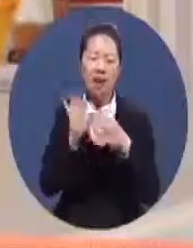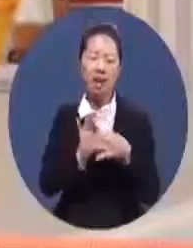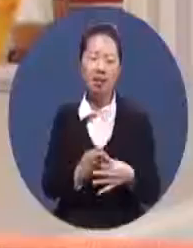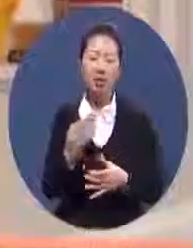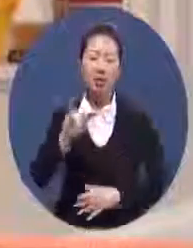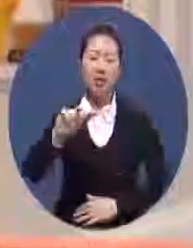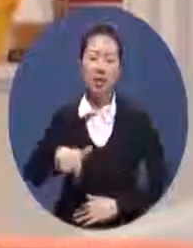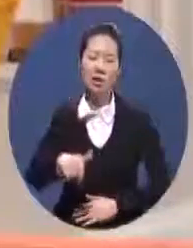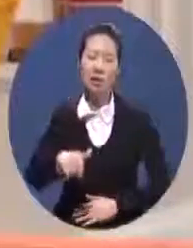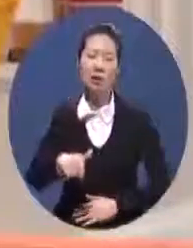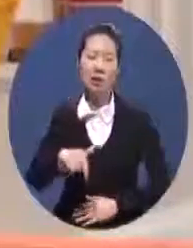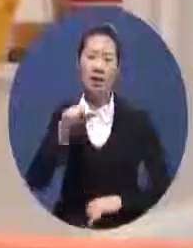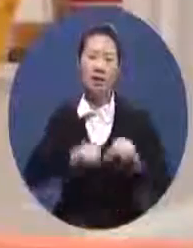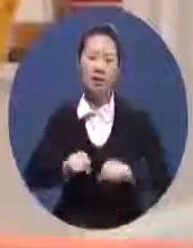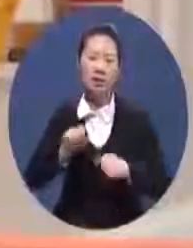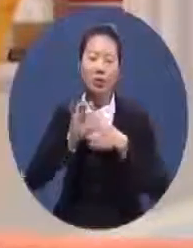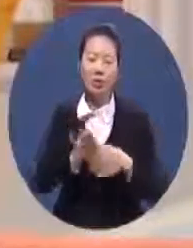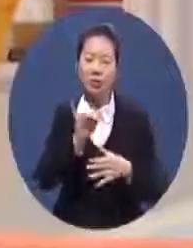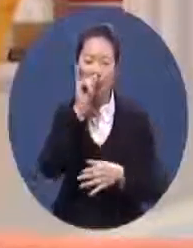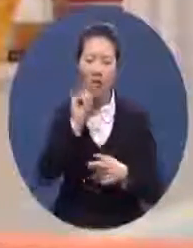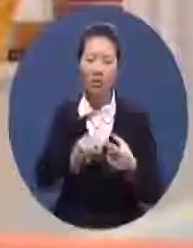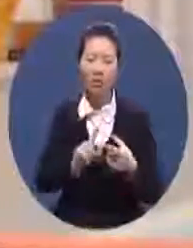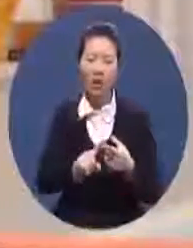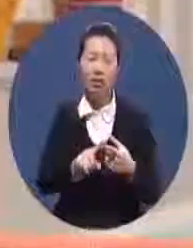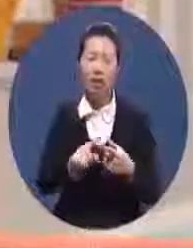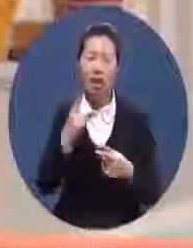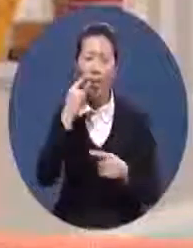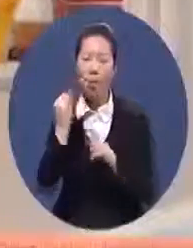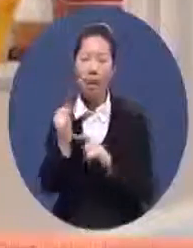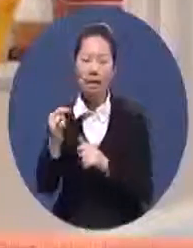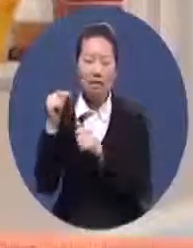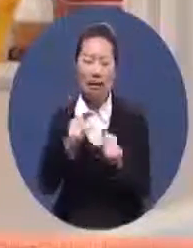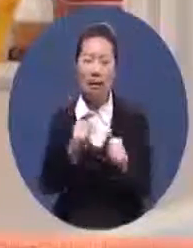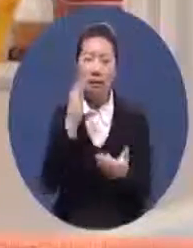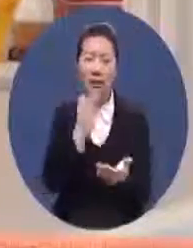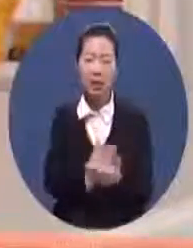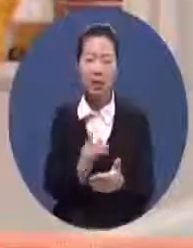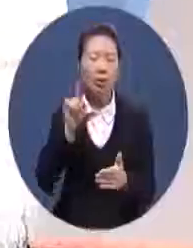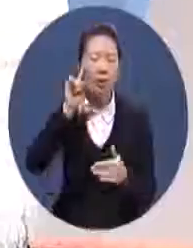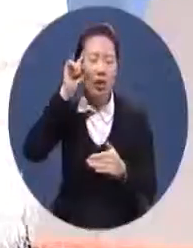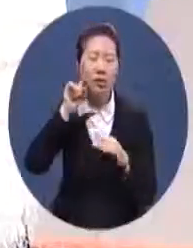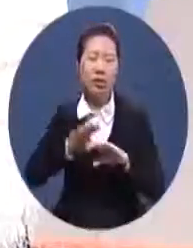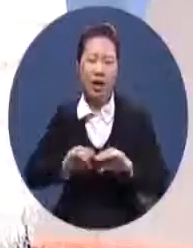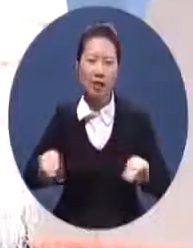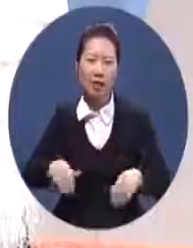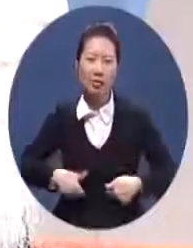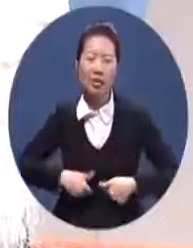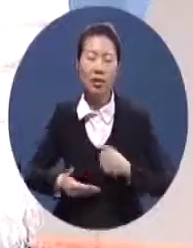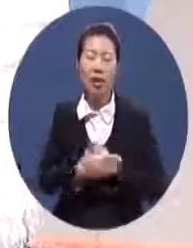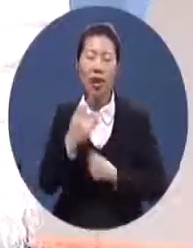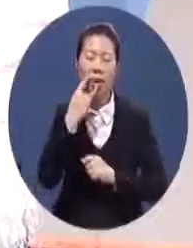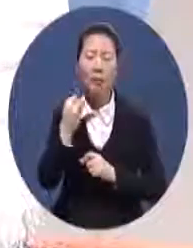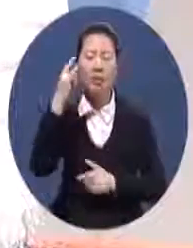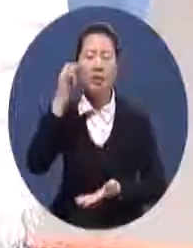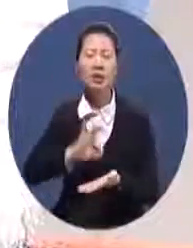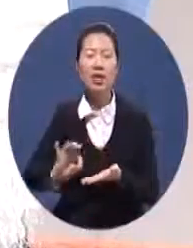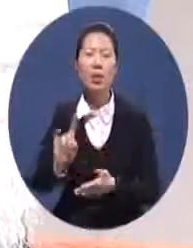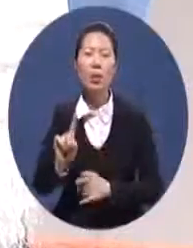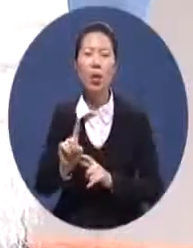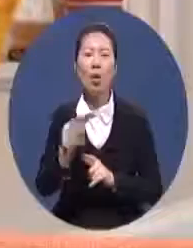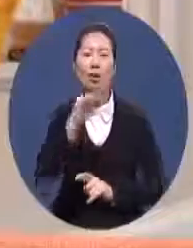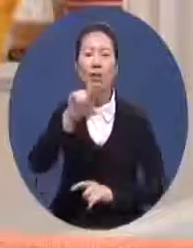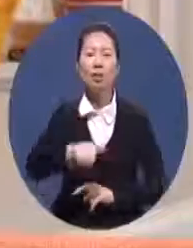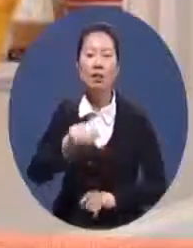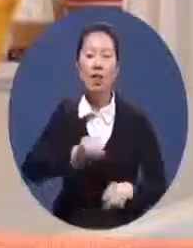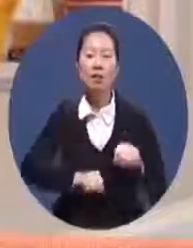종현이 입장에서는 틱에 대해서 지적받으면 안 되고 스트레스도 줄어야 되거든요. 그래서 어머니가 신경 쓰실 거는 틱이 있어서